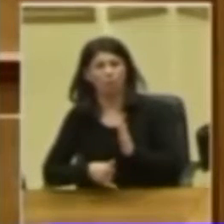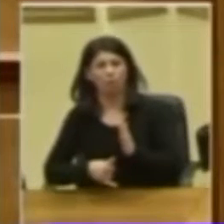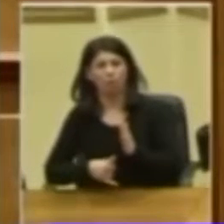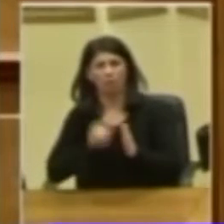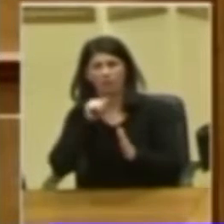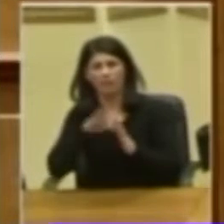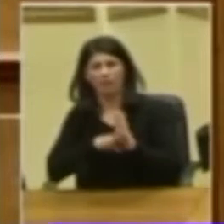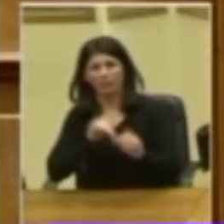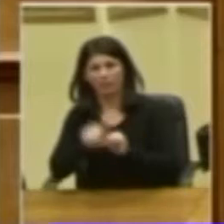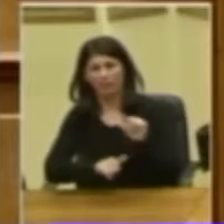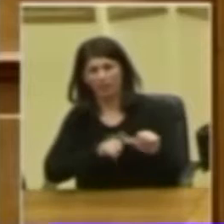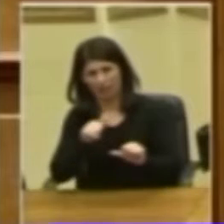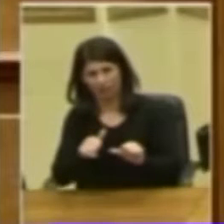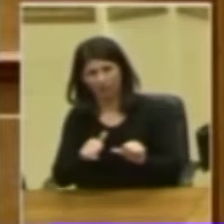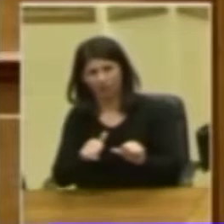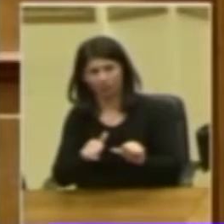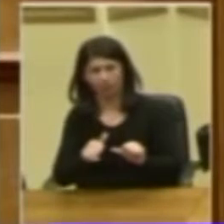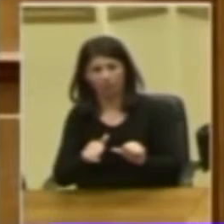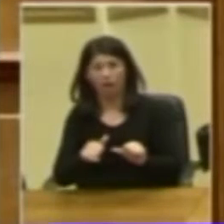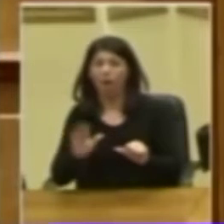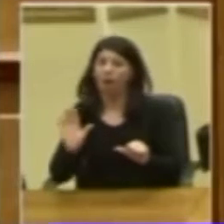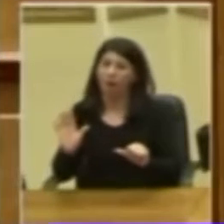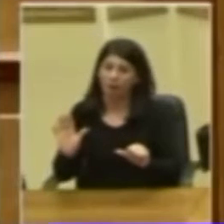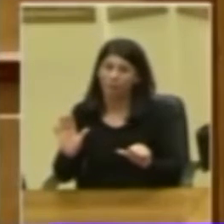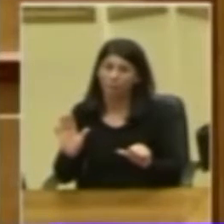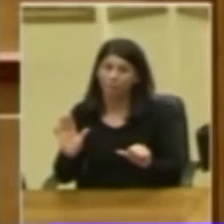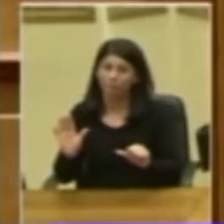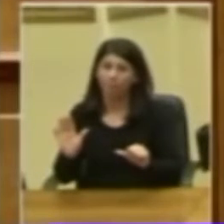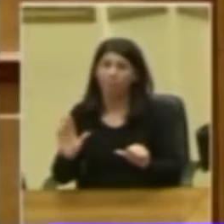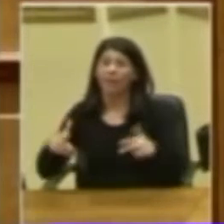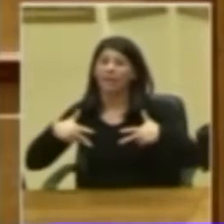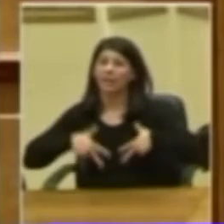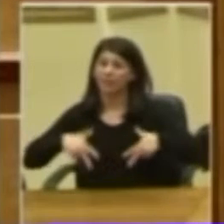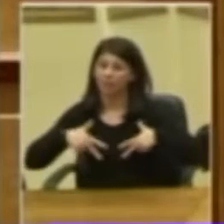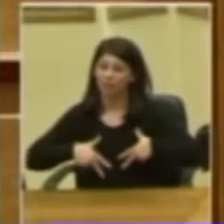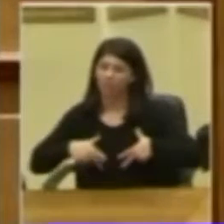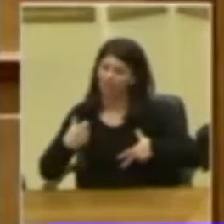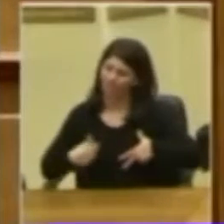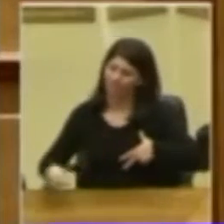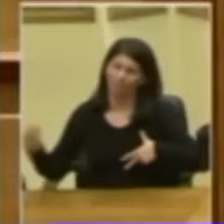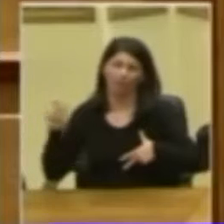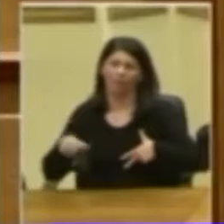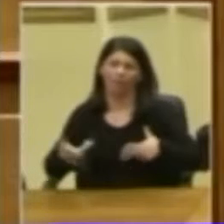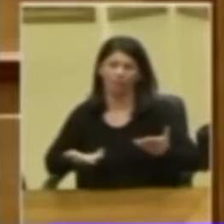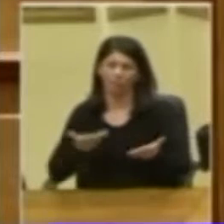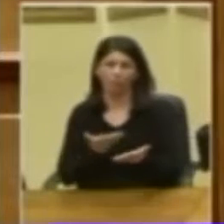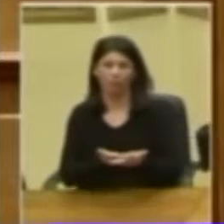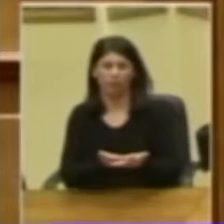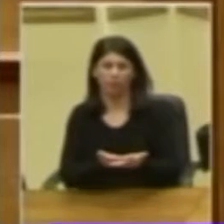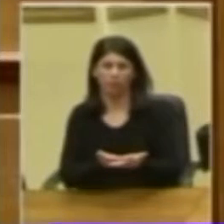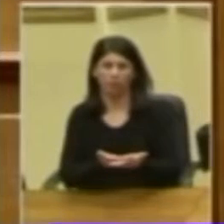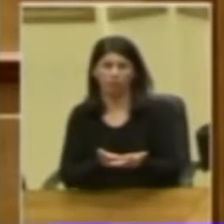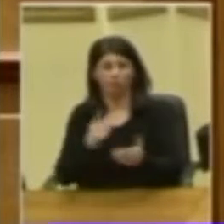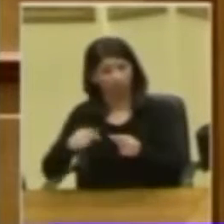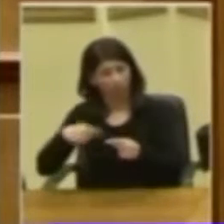της συνταγματικής αναθεώρησης. Όμως, η κυβέρνηση αρνήθηκε αυτή την πρόταση